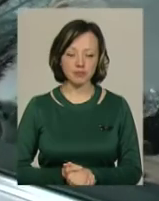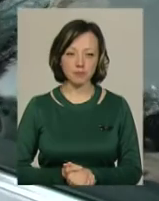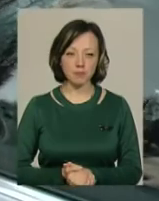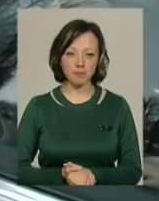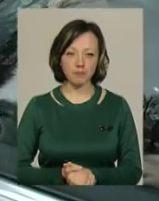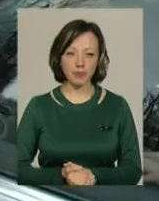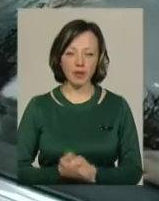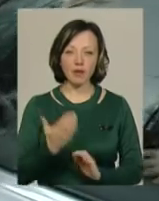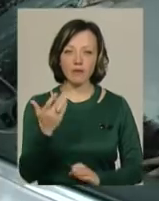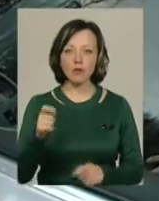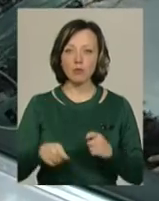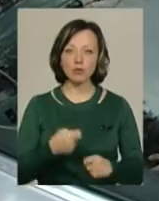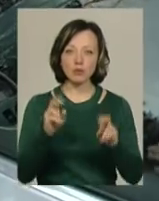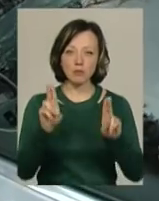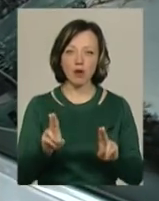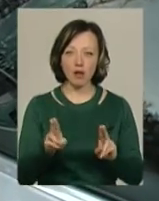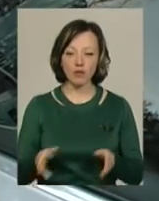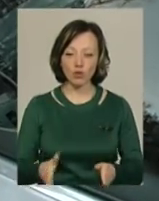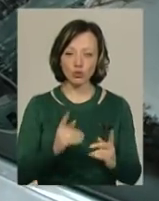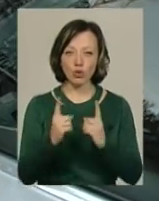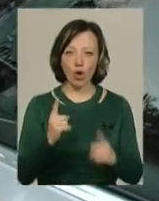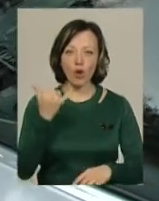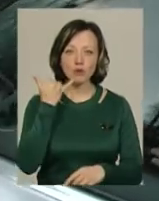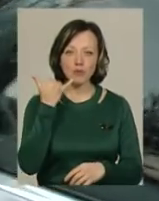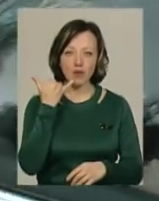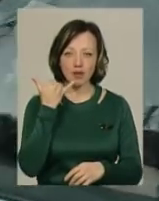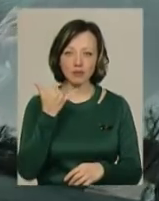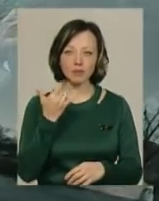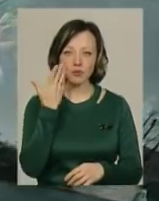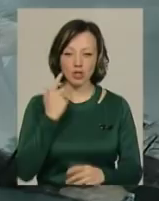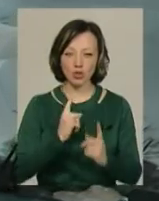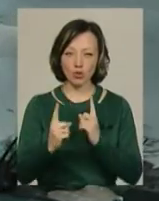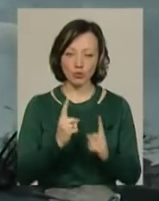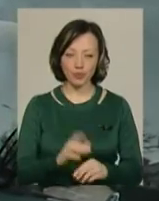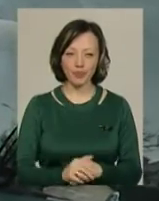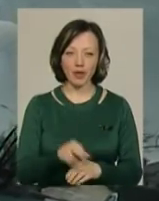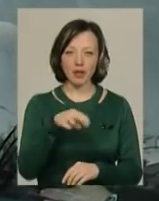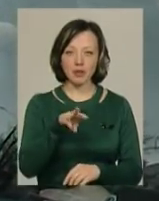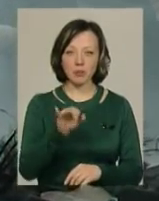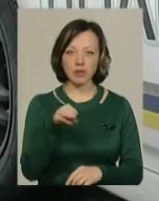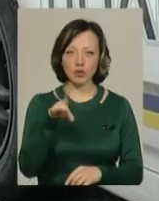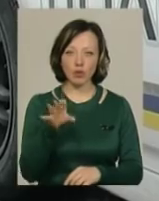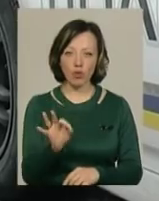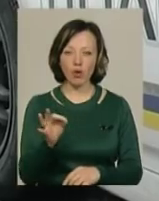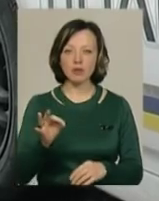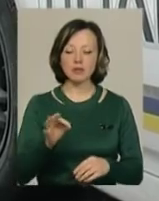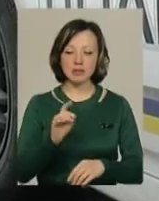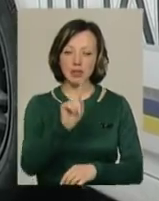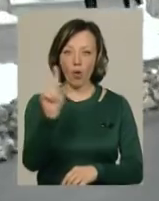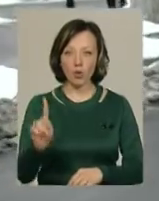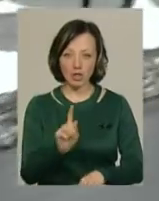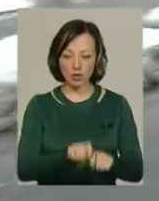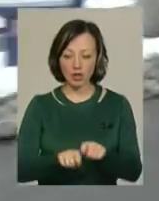Порушуєте правила дорожнього руху. Розмовляєте по мобільному телефону під час руху. Дмитро – один із 5 водіїв, котрих за годину